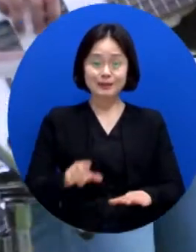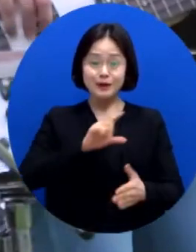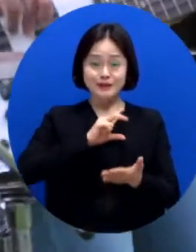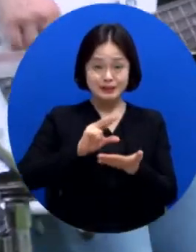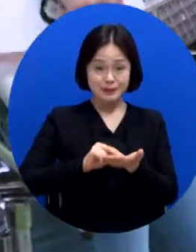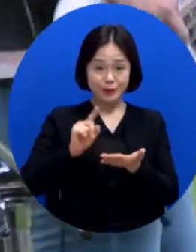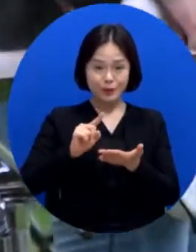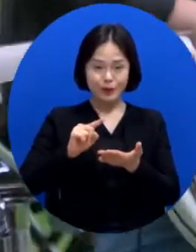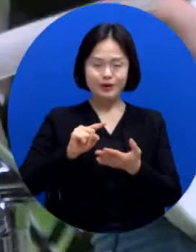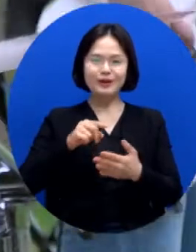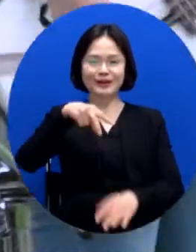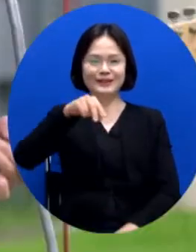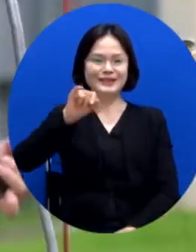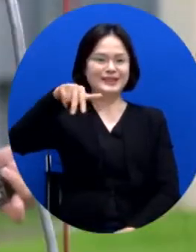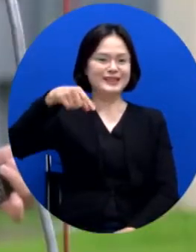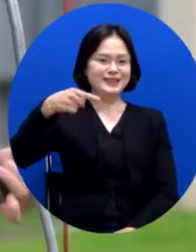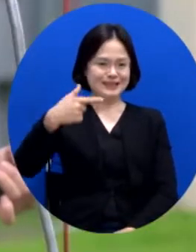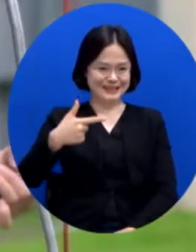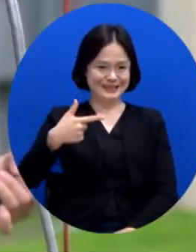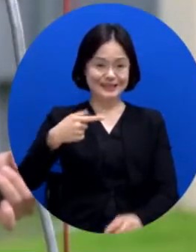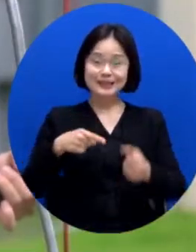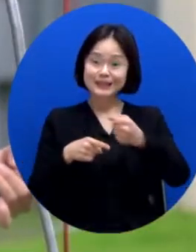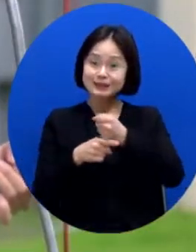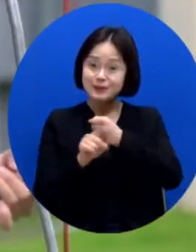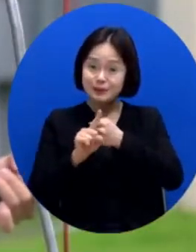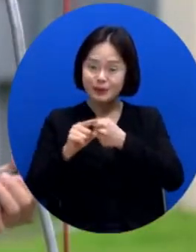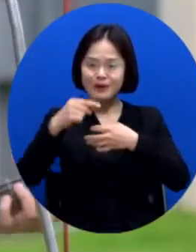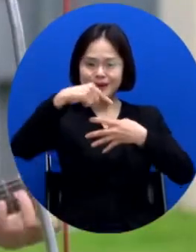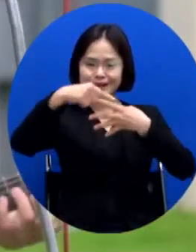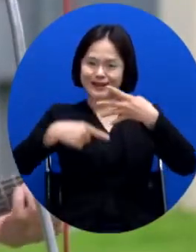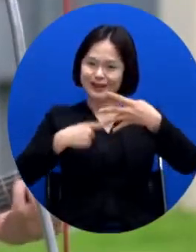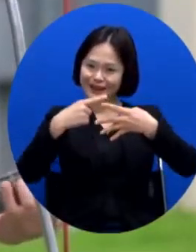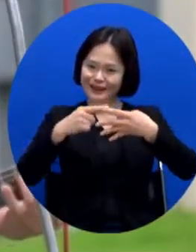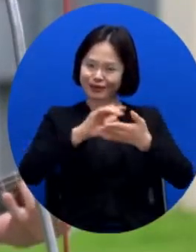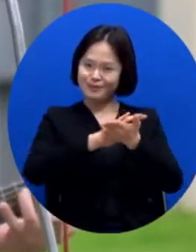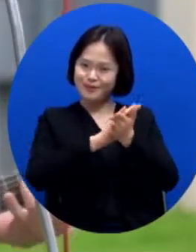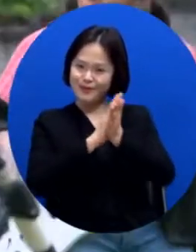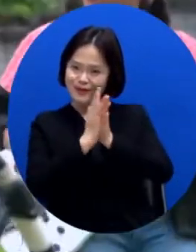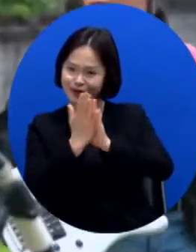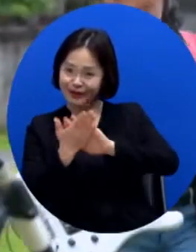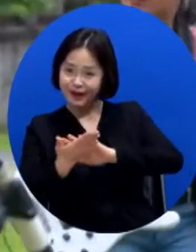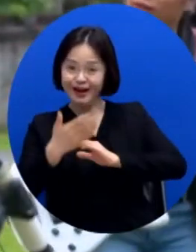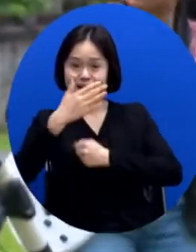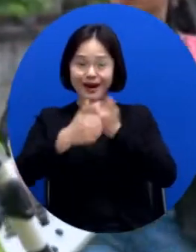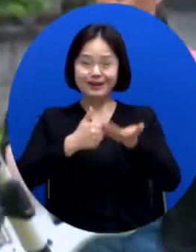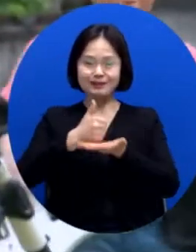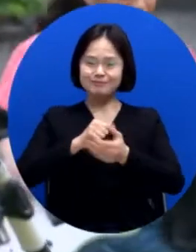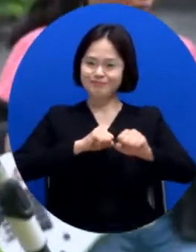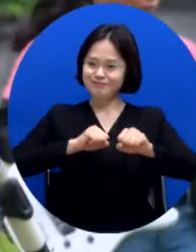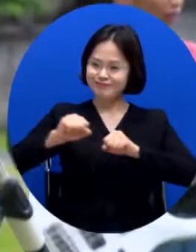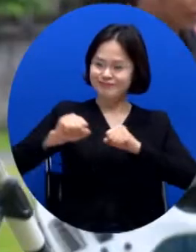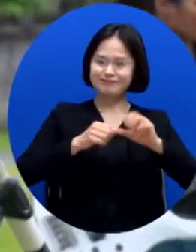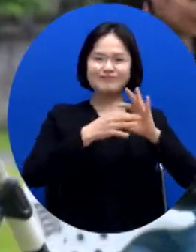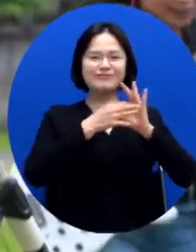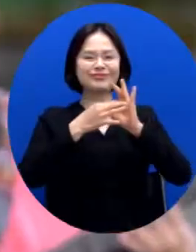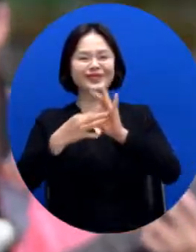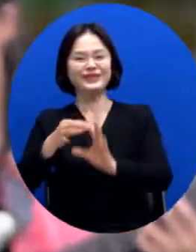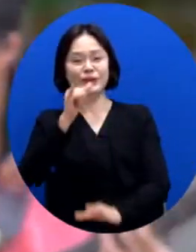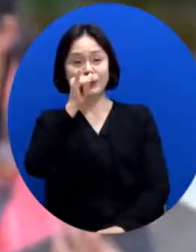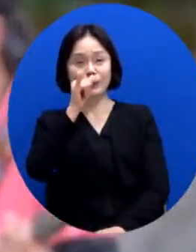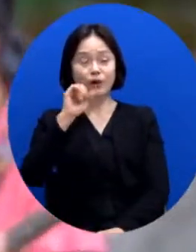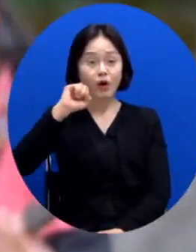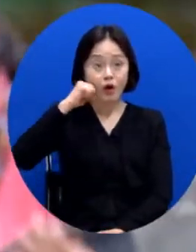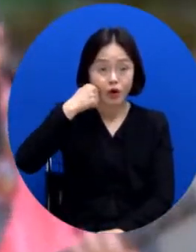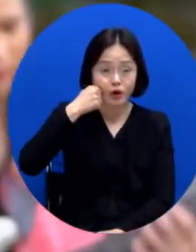자작곡을 선보였습니다. 가사말에는 계절의 변화와 시간의 흐름 속에 주님의 일하심은 계속되고 어려움은 지나갈